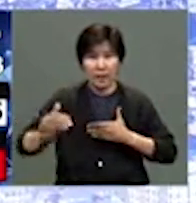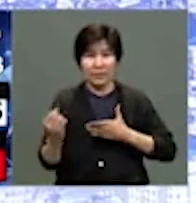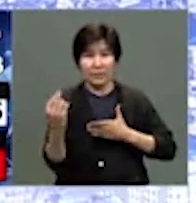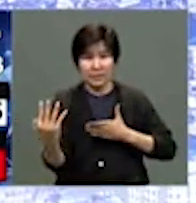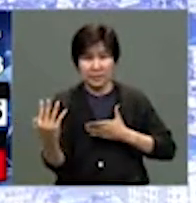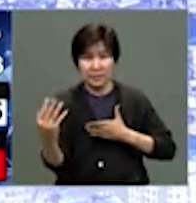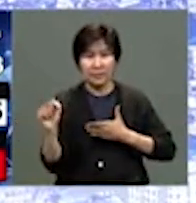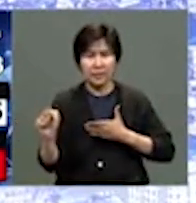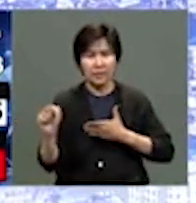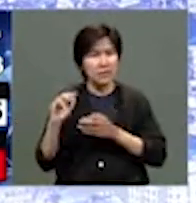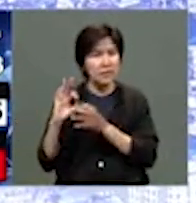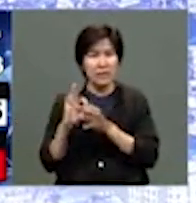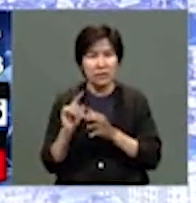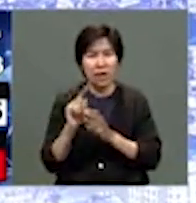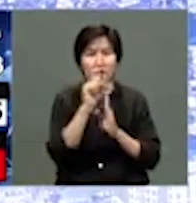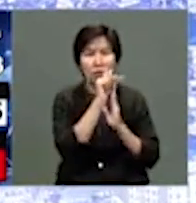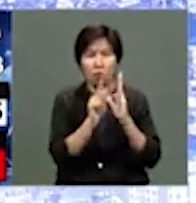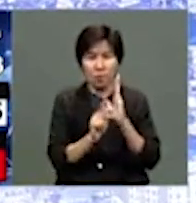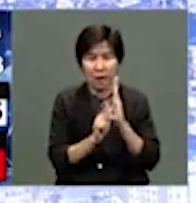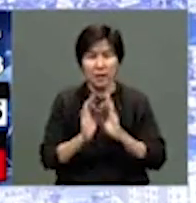นะครับแล้วก็ก็มีครับขึ้นมาอีกเส้นนึงนะครับที่ได้เห็นภาพของการทำงานของทางหน่วยงานต่างๆนะครับก็ขอรายงานสถานการณ์รายวันเป็นอย่างนี้นำเวลาที่เหลือมาพูดถึงการพิจารณากิจการกิจกรรมที่จะผ่อนคลายการบังคับใช้กฎหมายในระยะที่4เพื่อป้องกันและยับยั้ง